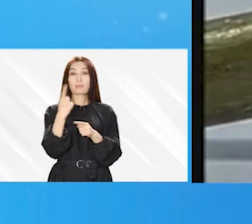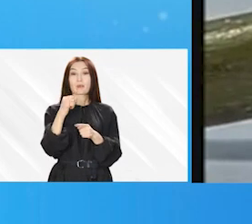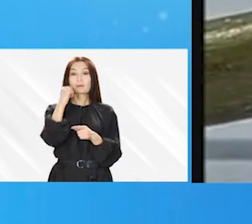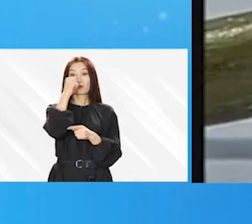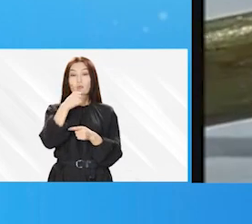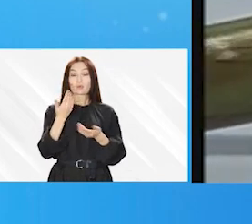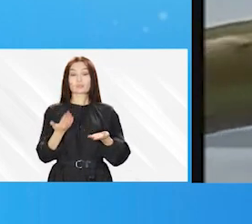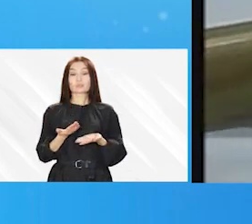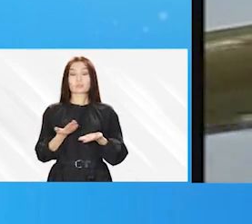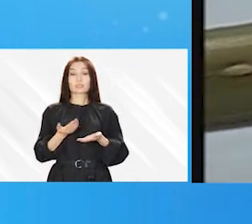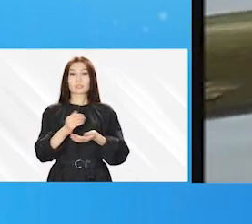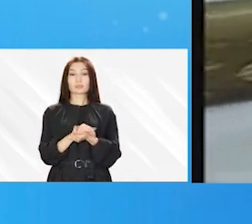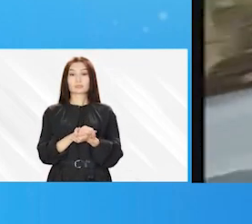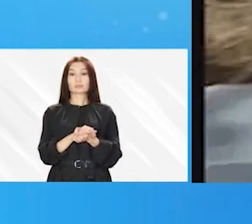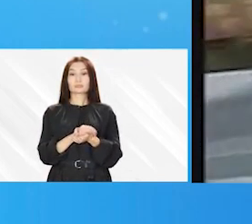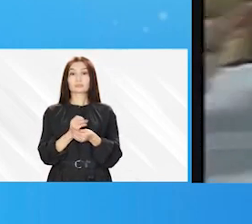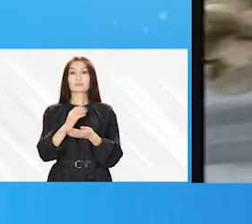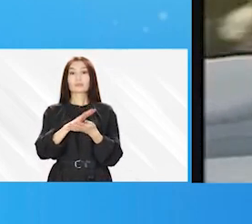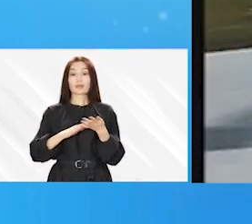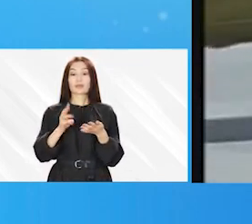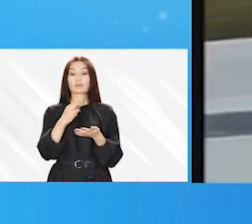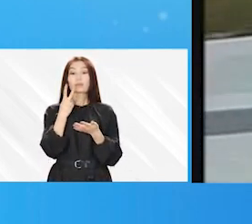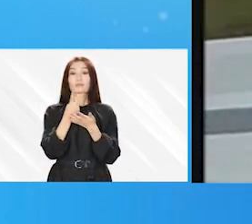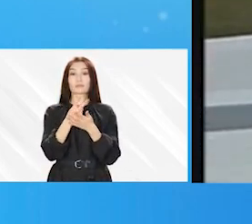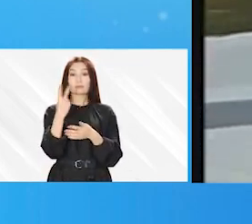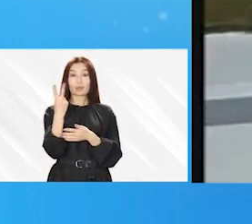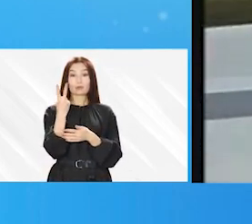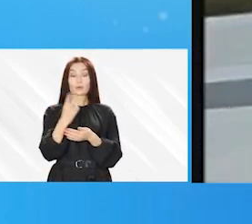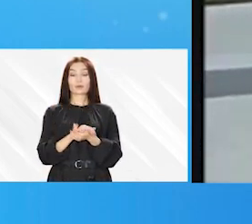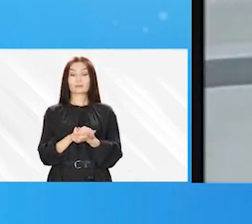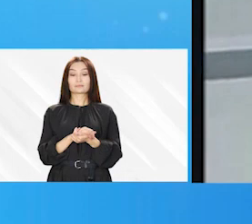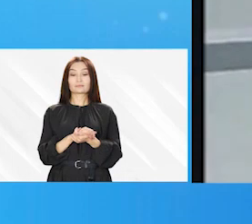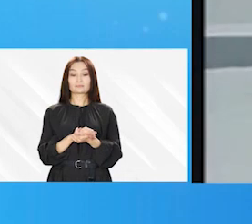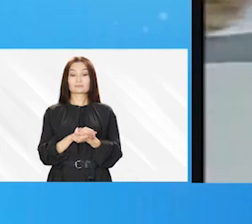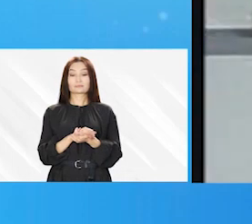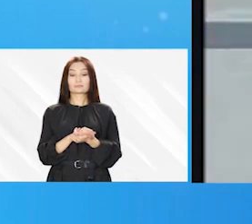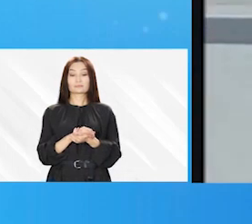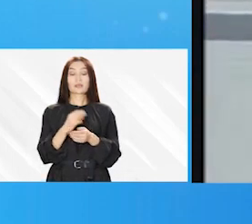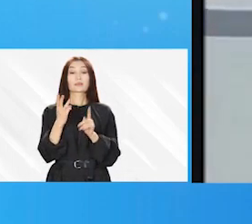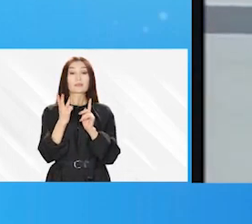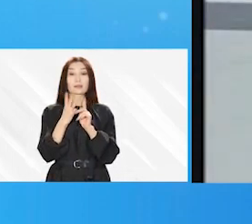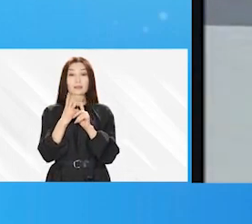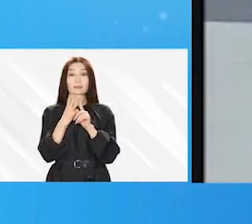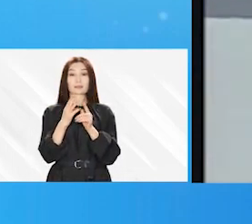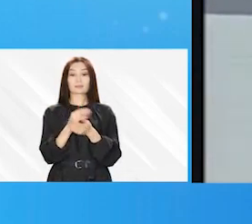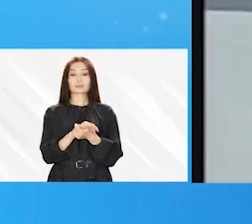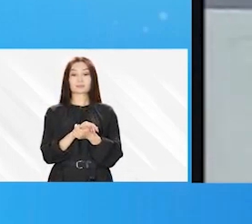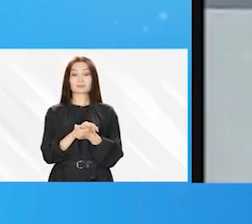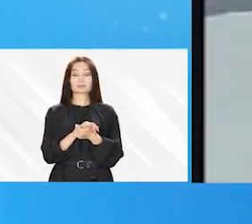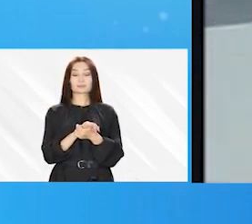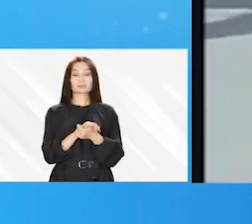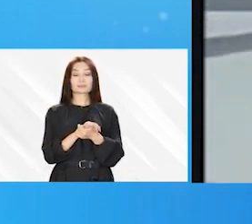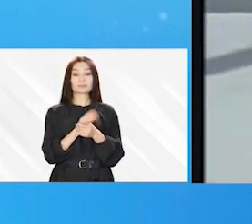год жизни побега далее мы видим второе третье четвертое